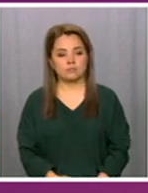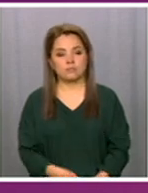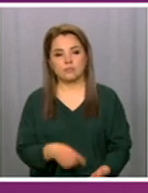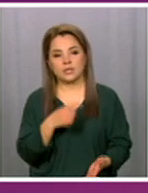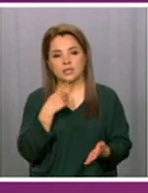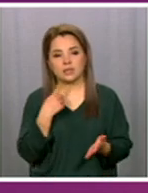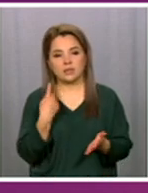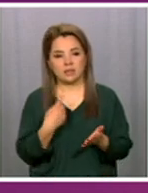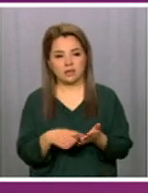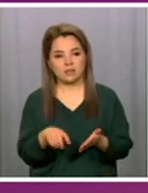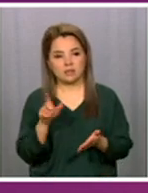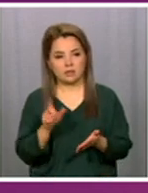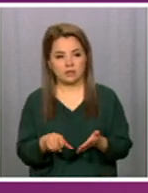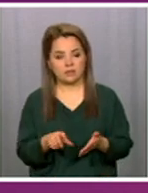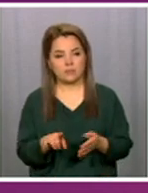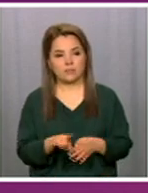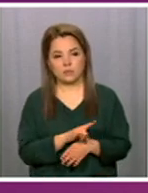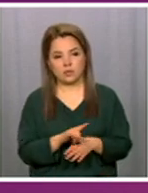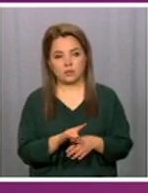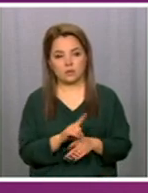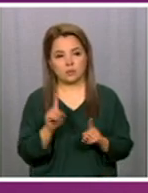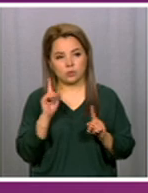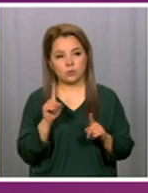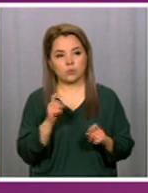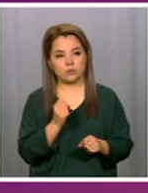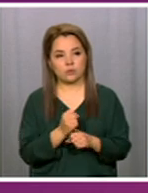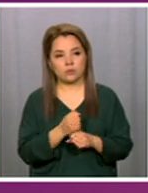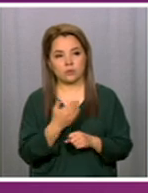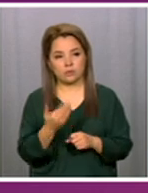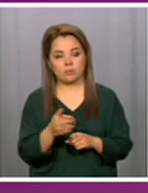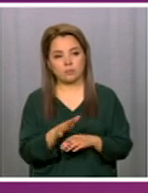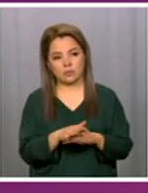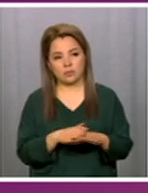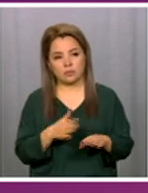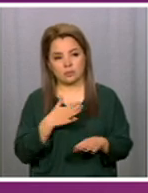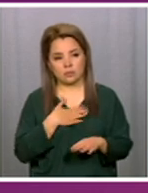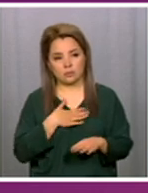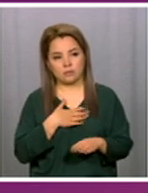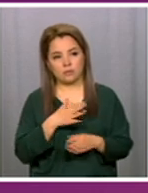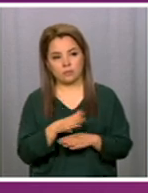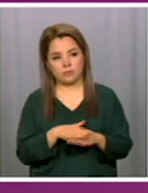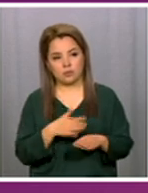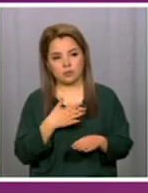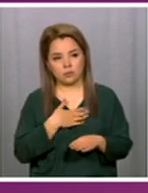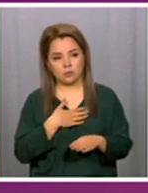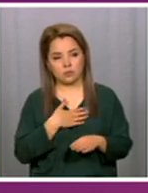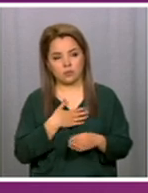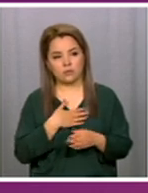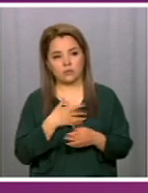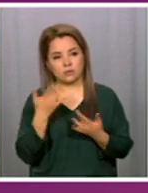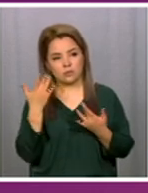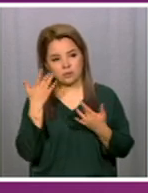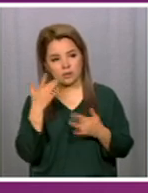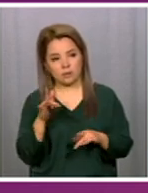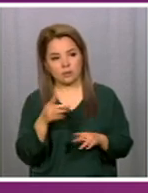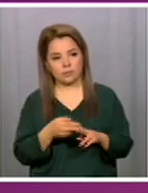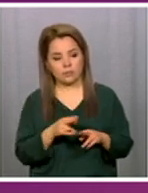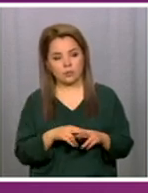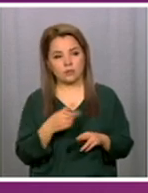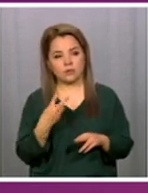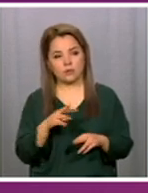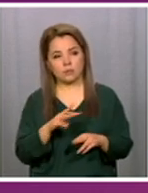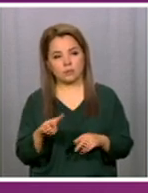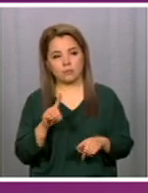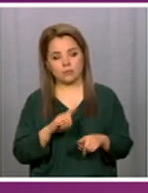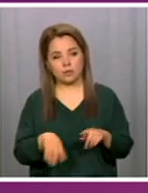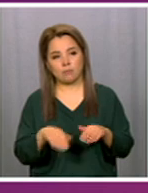Предатель. Ты знаешь, что следует за это? Простите, пожалуйста. Я че? Рахимов, через полчаса постройте